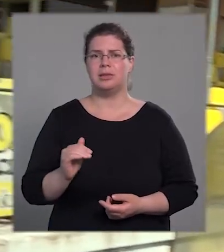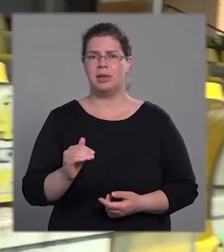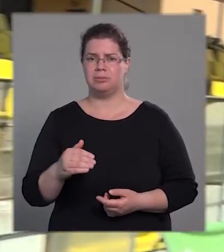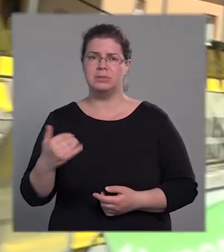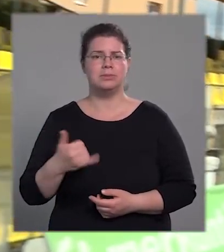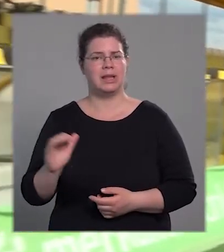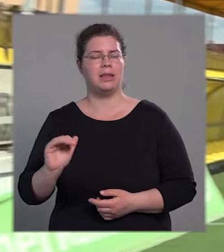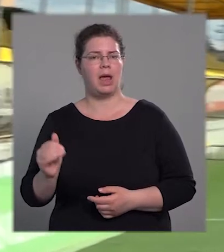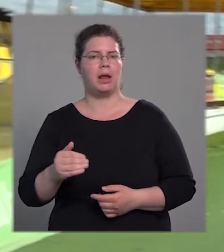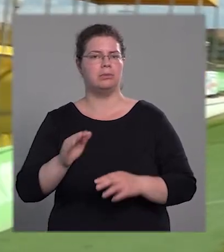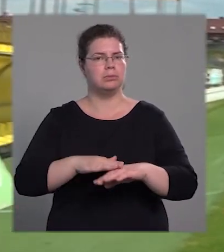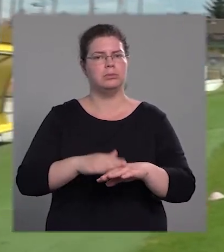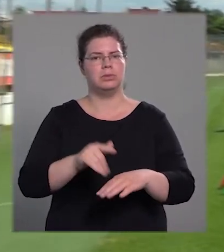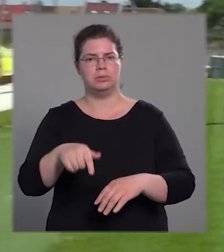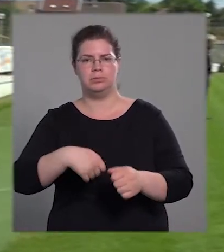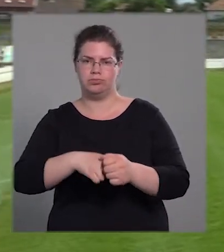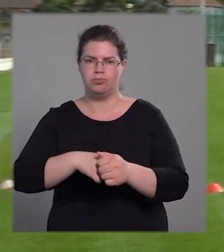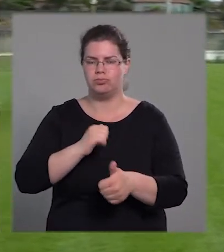sportoltak. A te